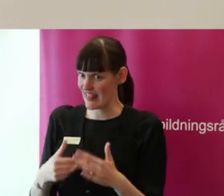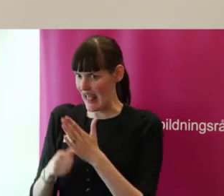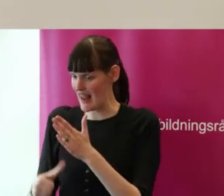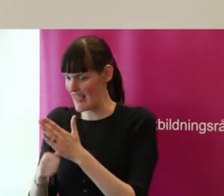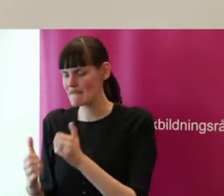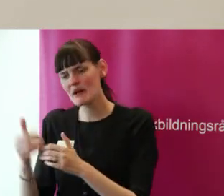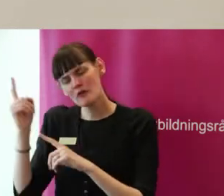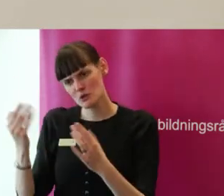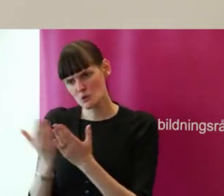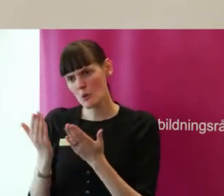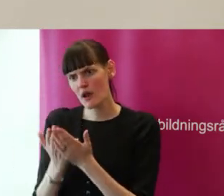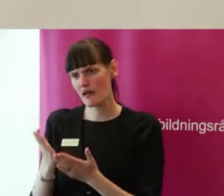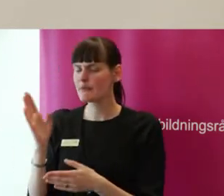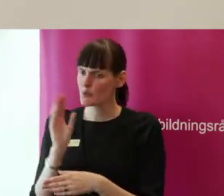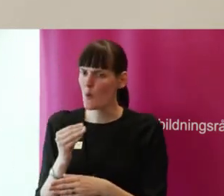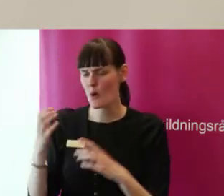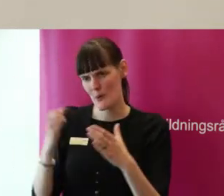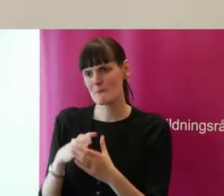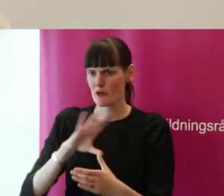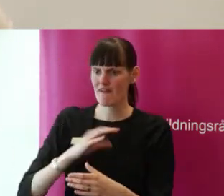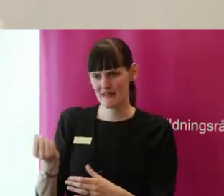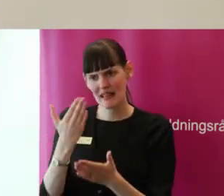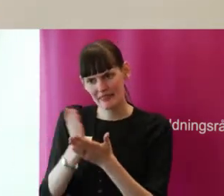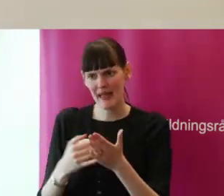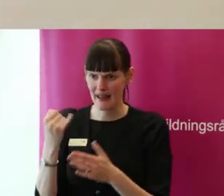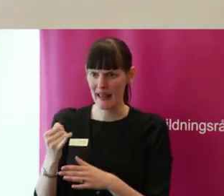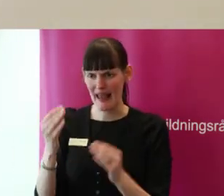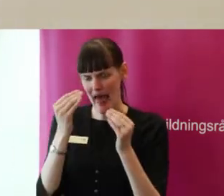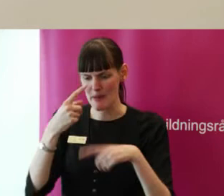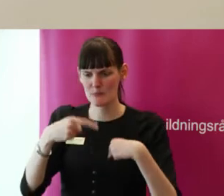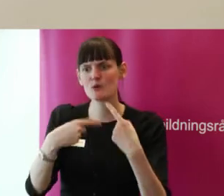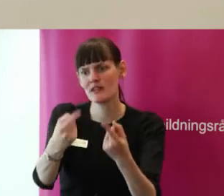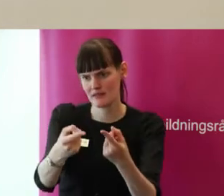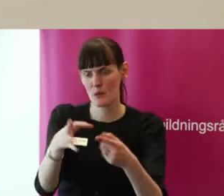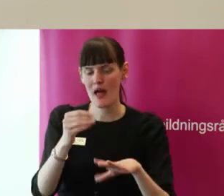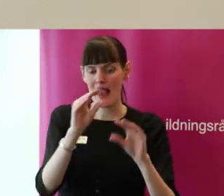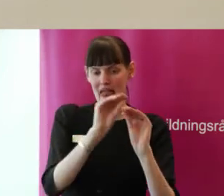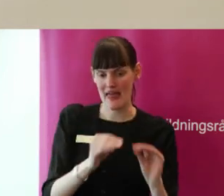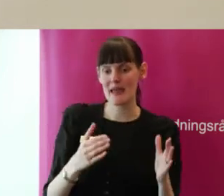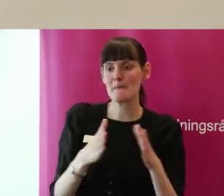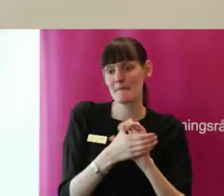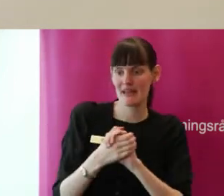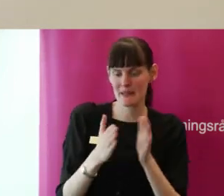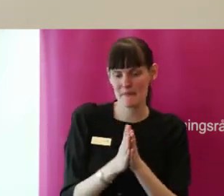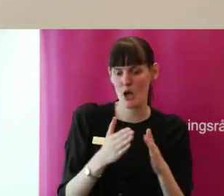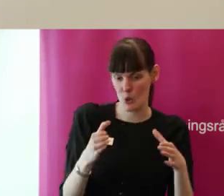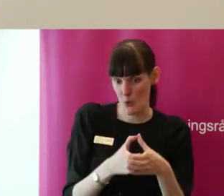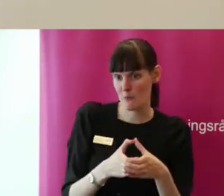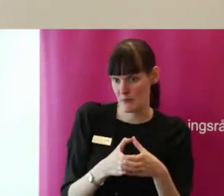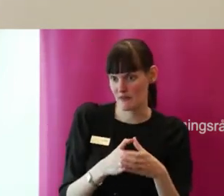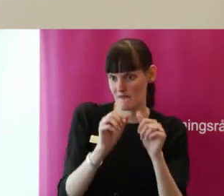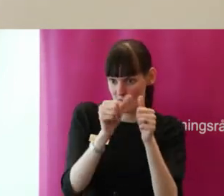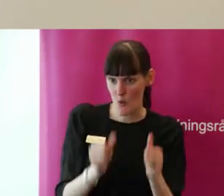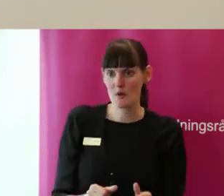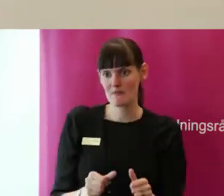gruppen en viktig del i lärprocessen, där vår läraren tillsammans med gruppen utformar innehållet och även